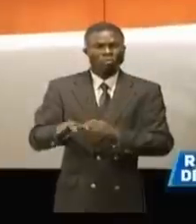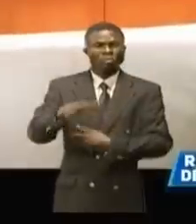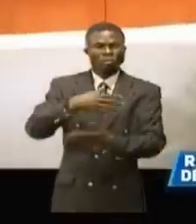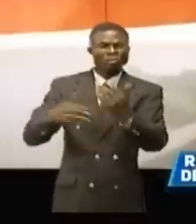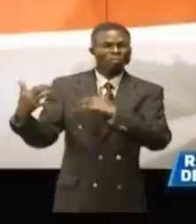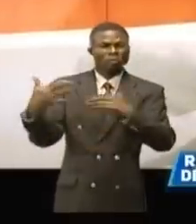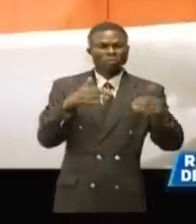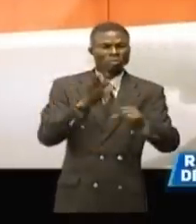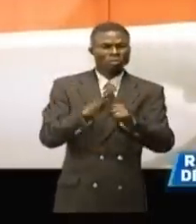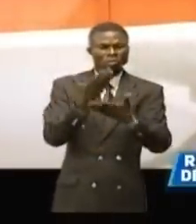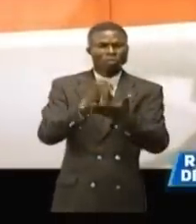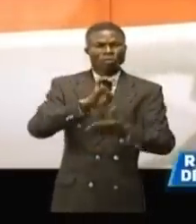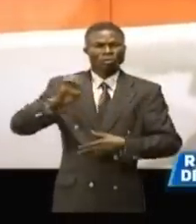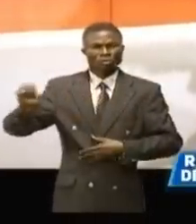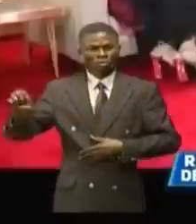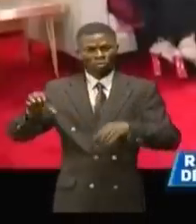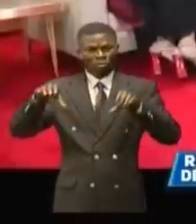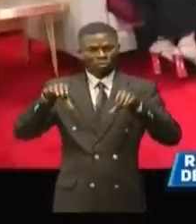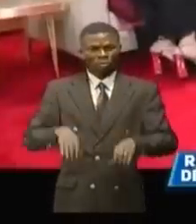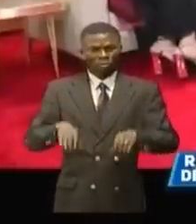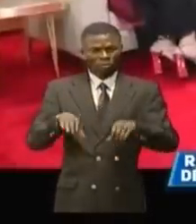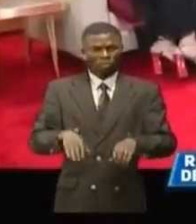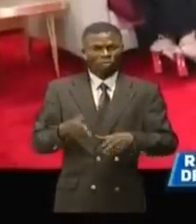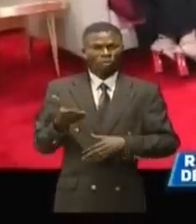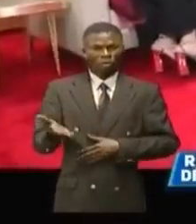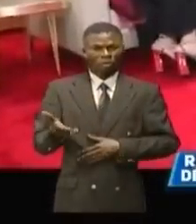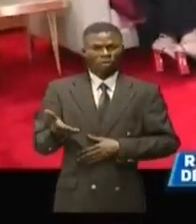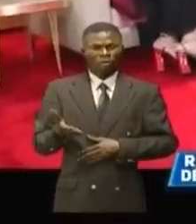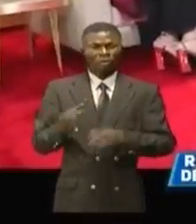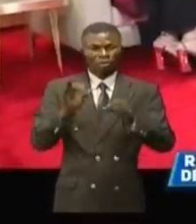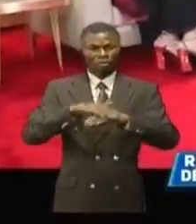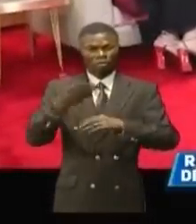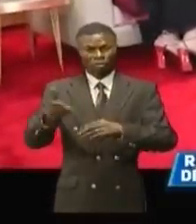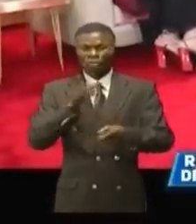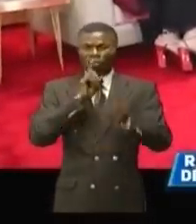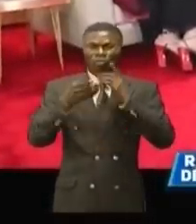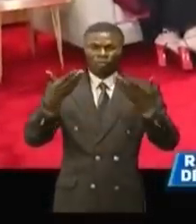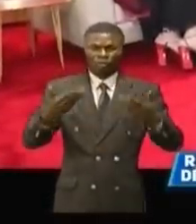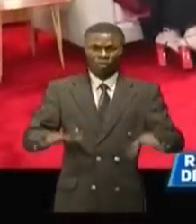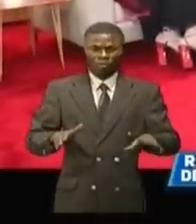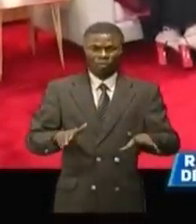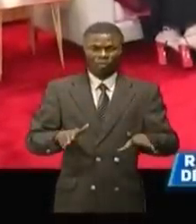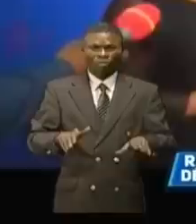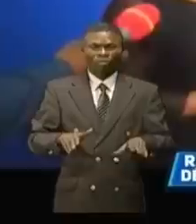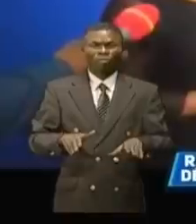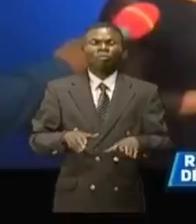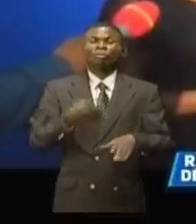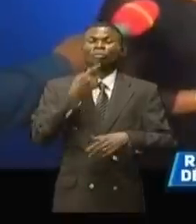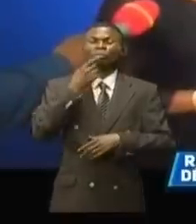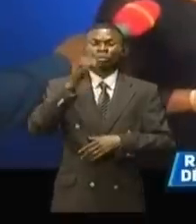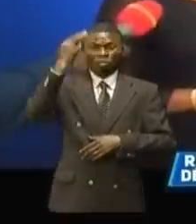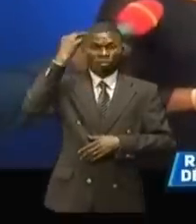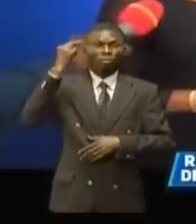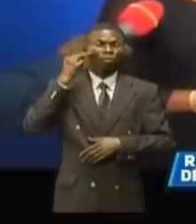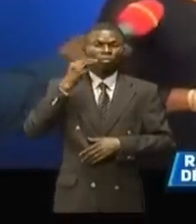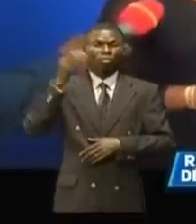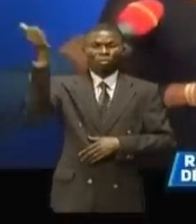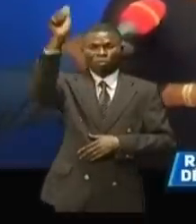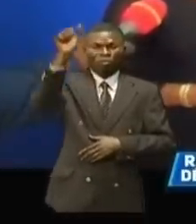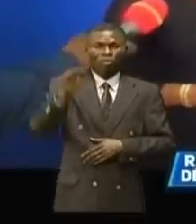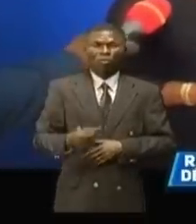décennies d'instabilité sécuritaire à l'est du pays. Après leurs échanges, elle s'est exprimée en ces termes.